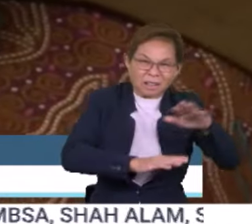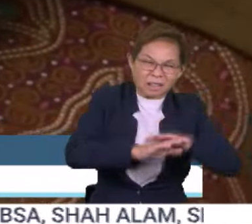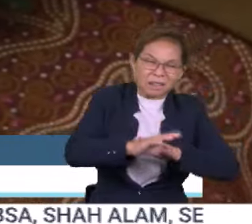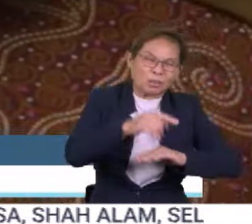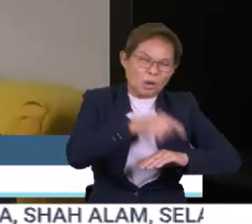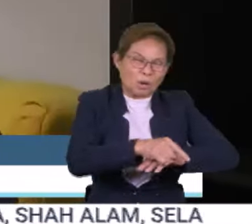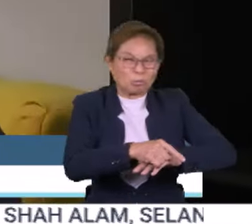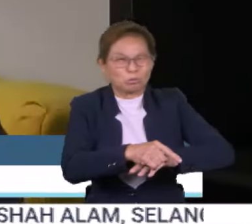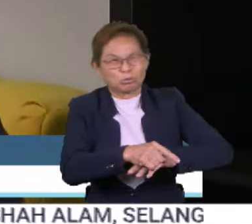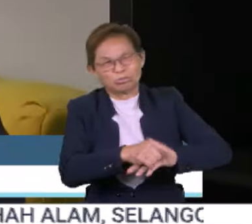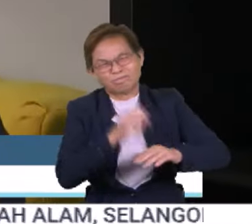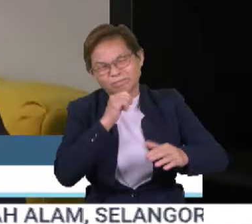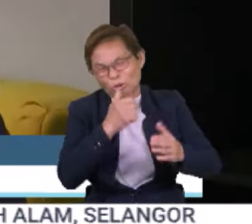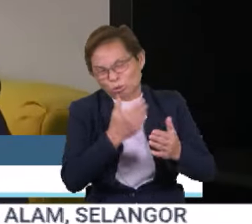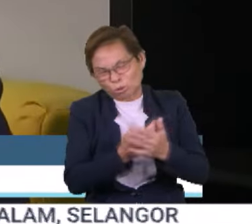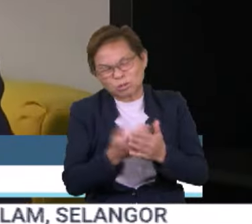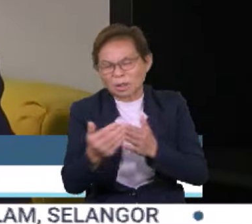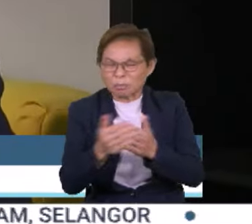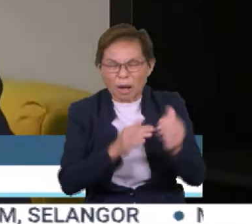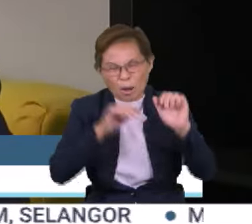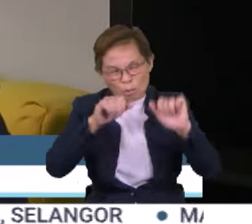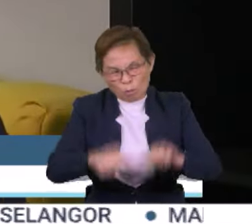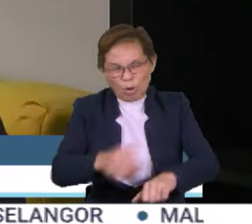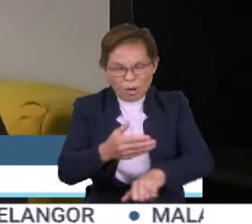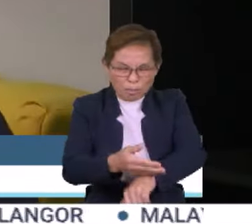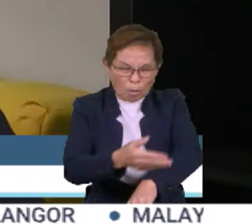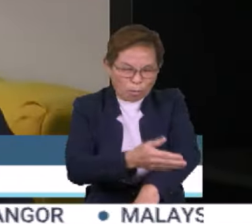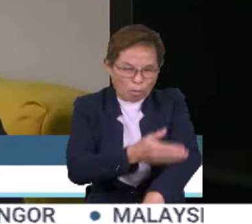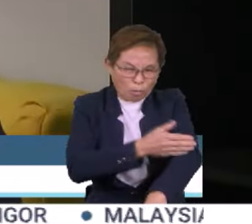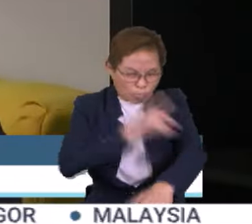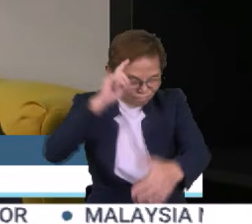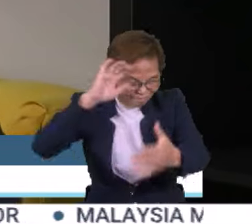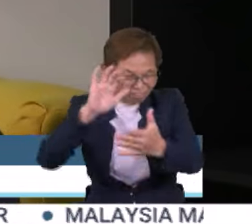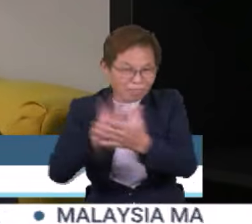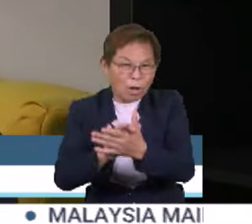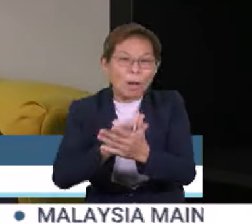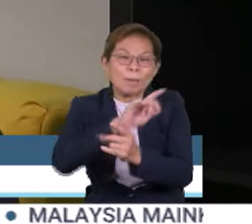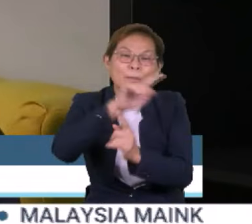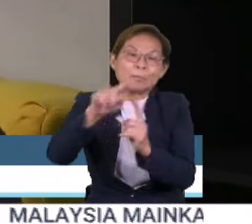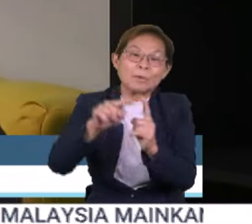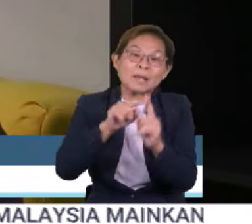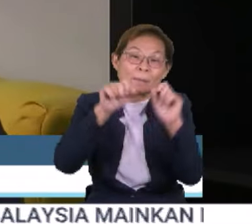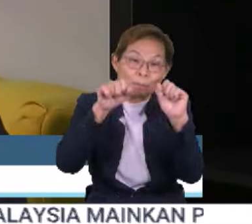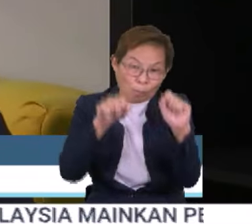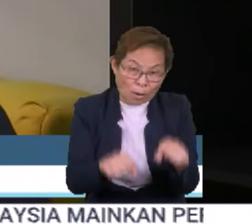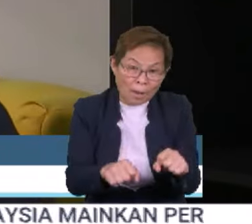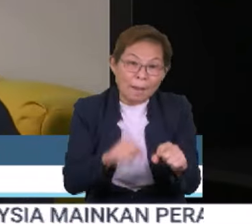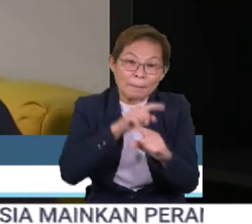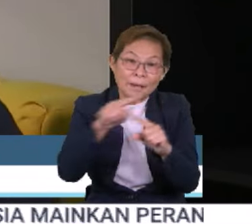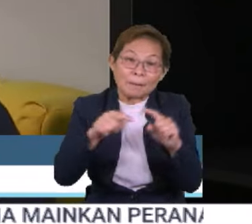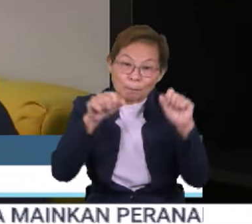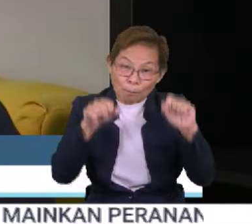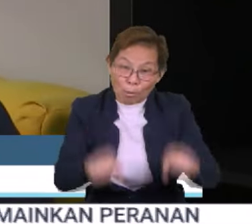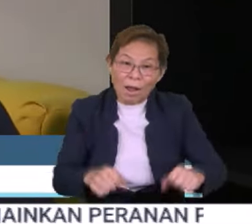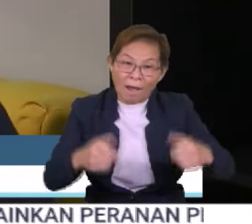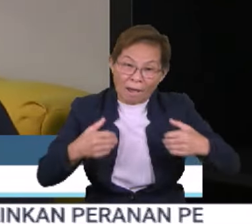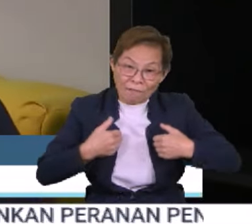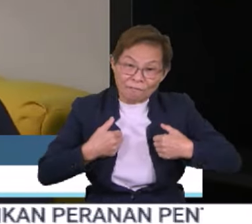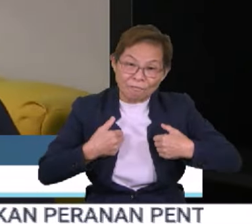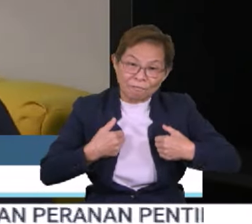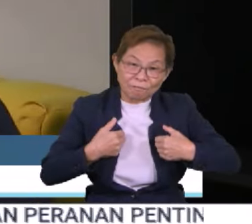sempurna, tetapi sekurang-kurangnya boleh meningkatkan keyakinan diri mereka bila mana mereka mampu untuk